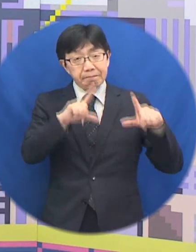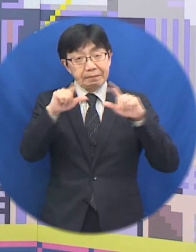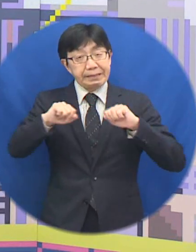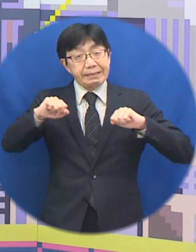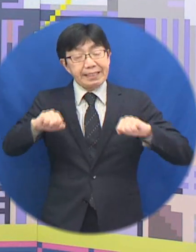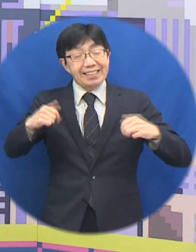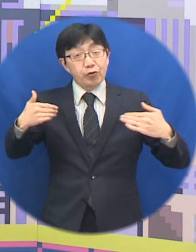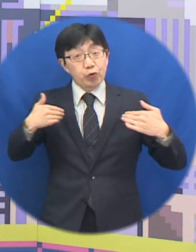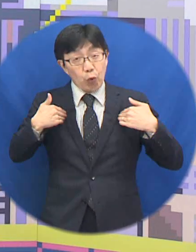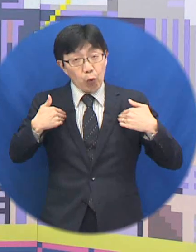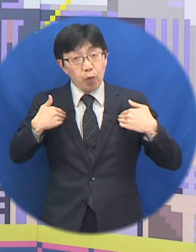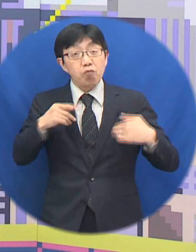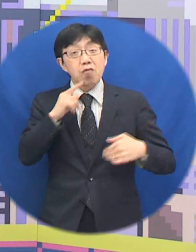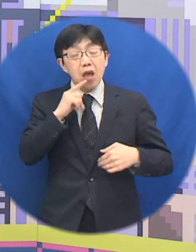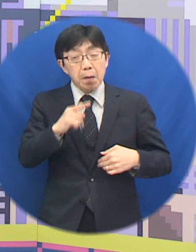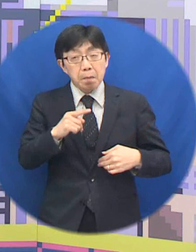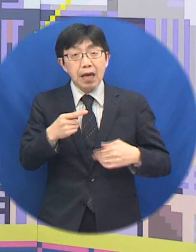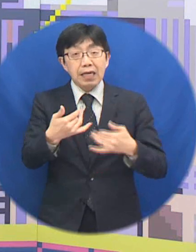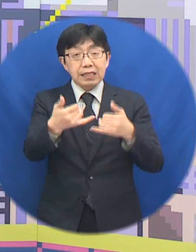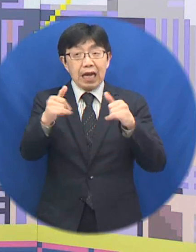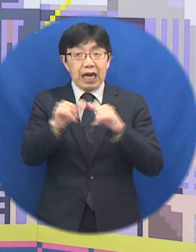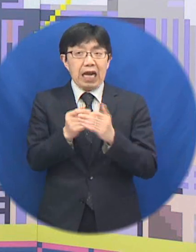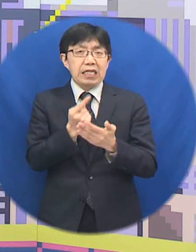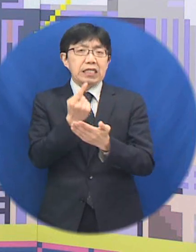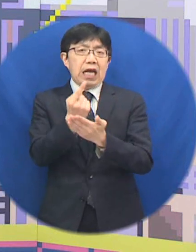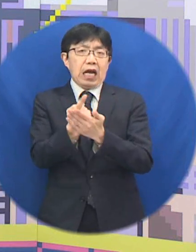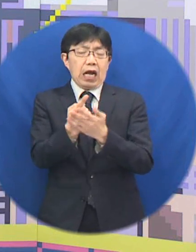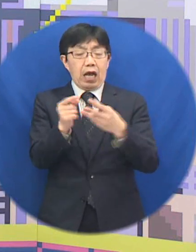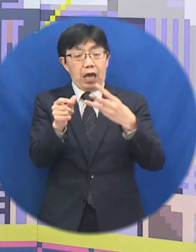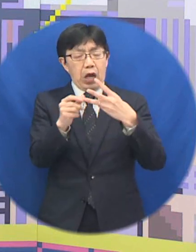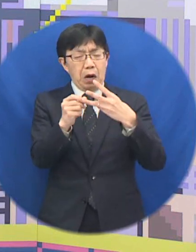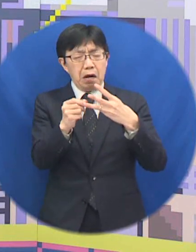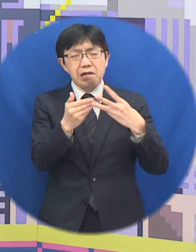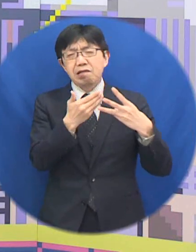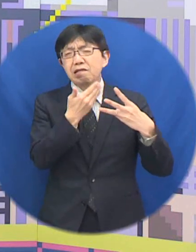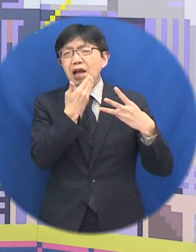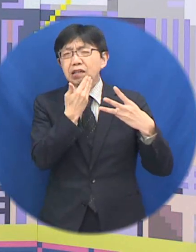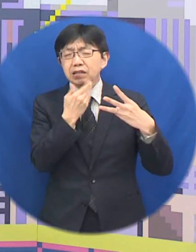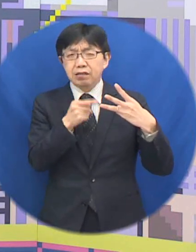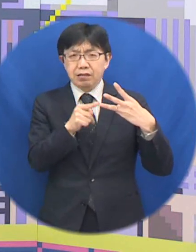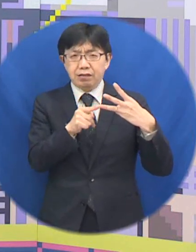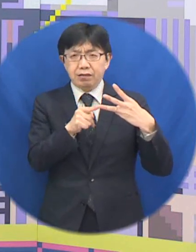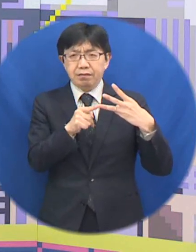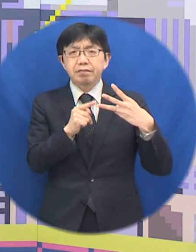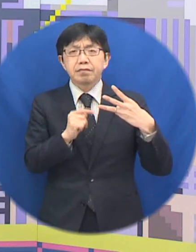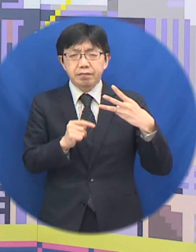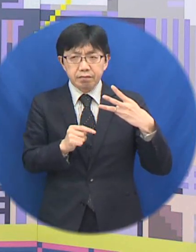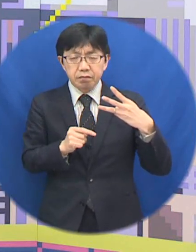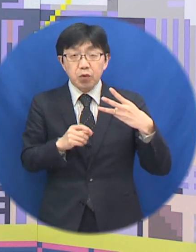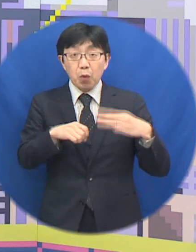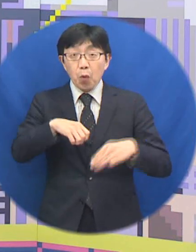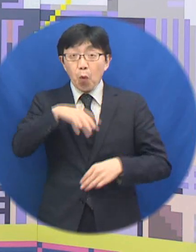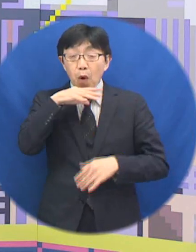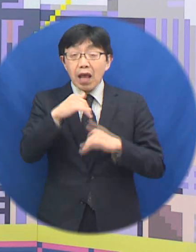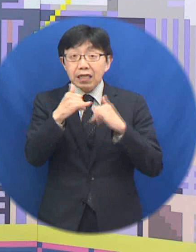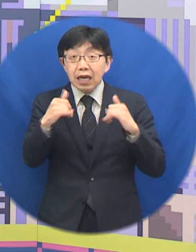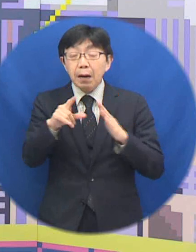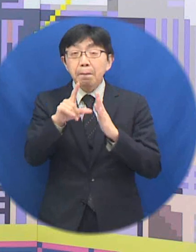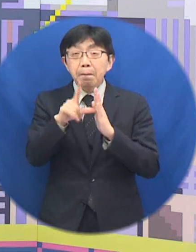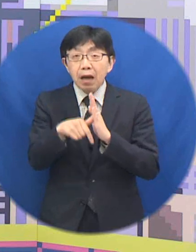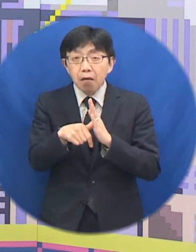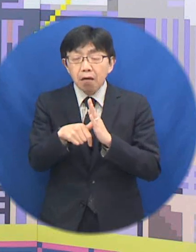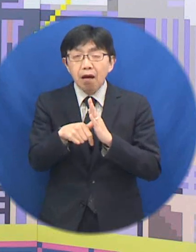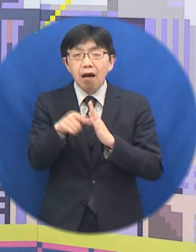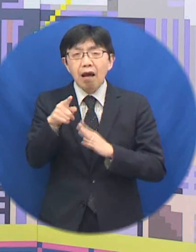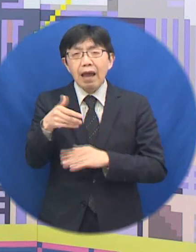ためには社会参加、地域の交流の場というのが非常に重要だというふうに考えています。 はい、 特に高齢者の方は